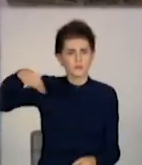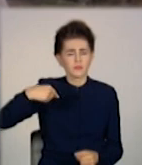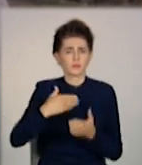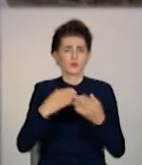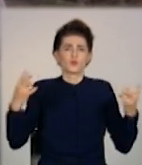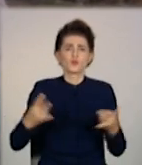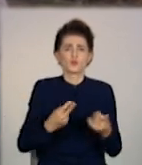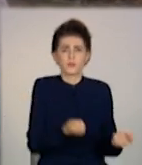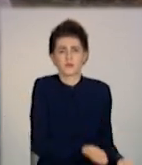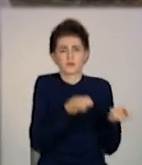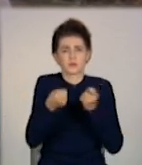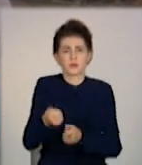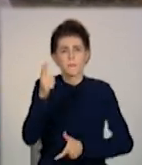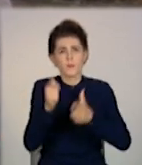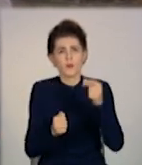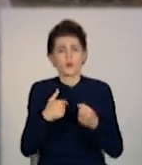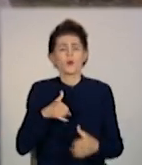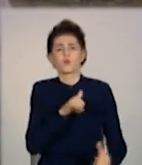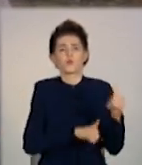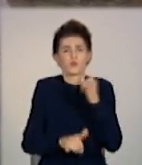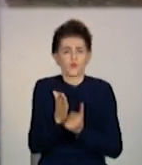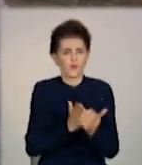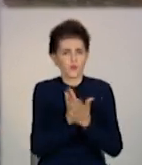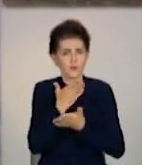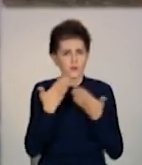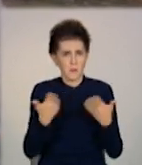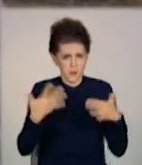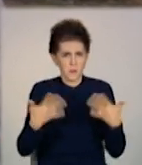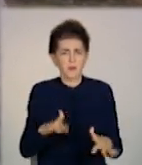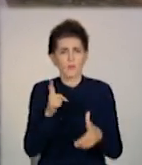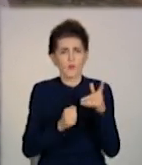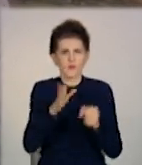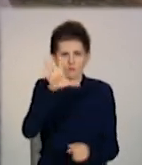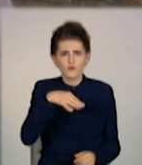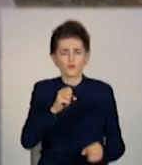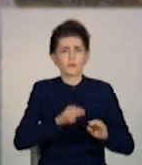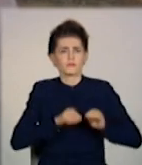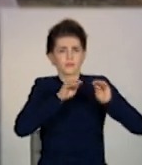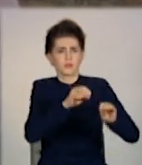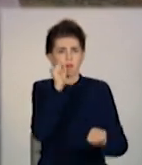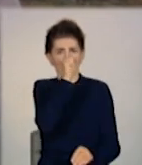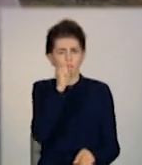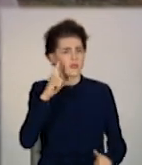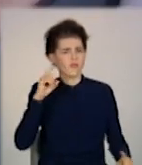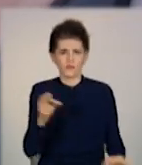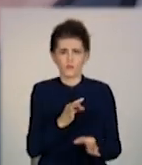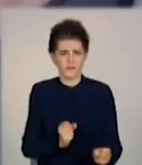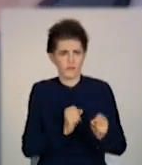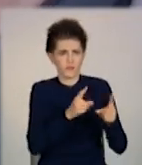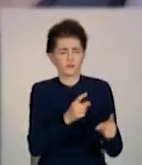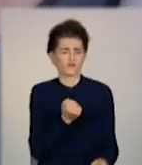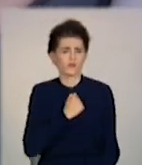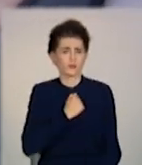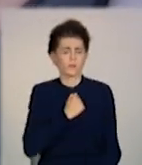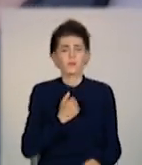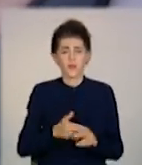людям, доставляти молоко. Ну, а куди дівати його? Сьогодні заморозиш, сьогодні переробуєш. Виливати? Продаж